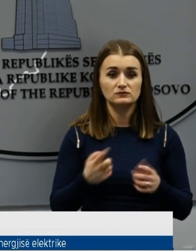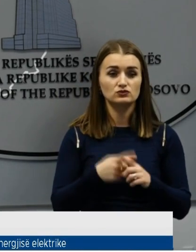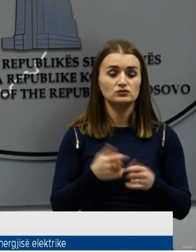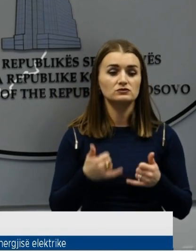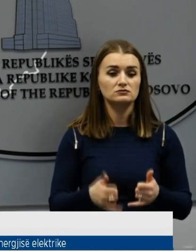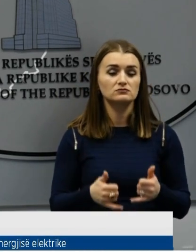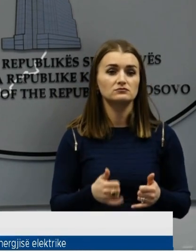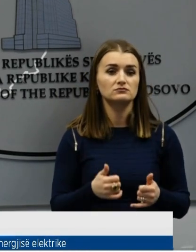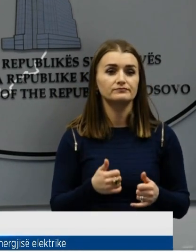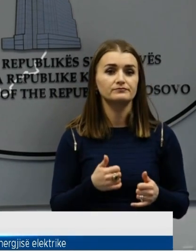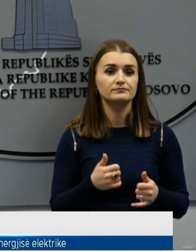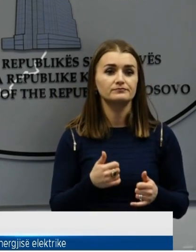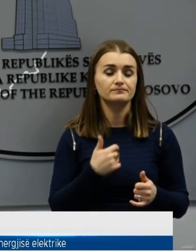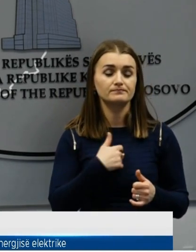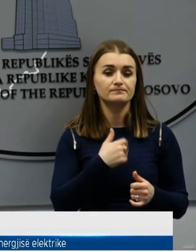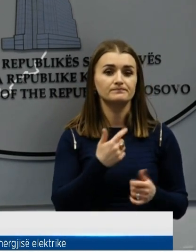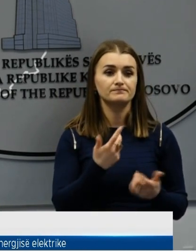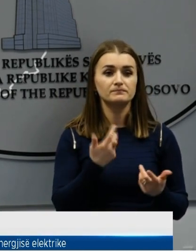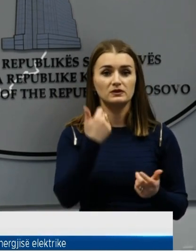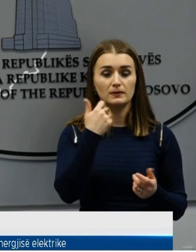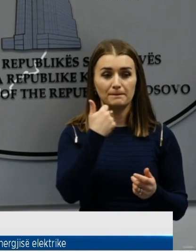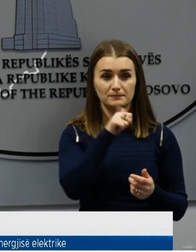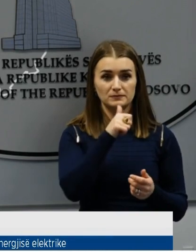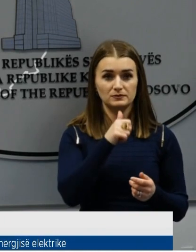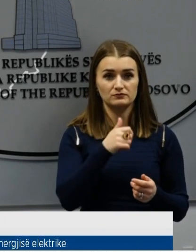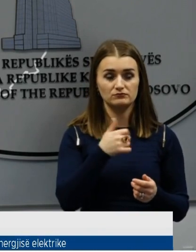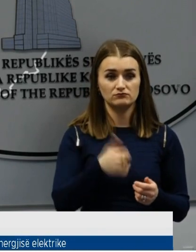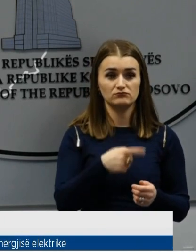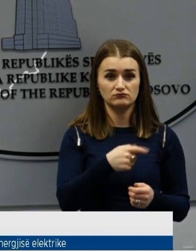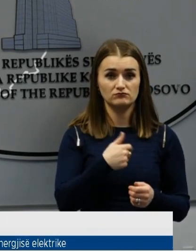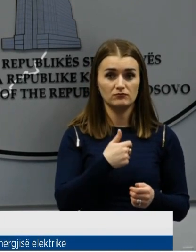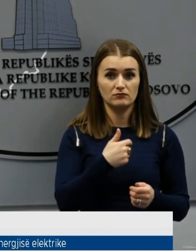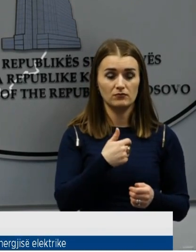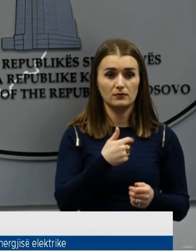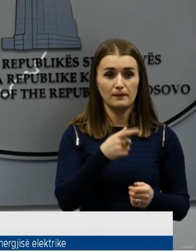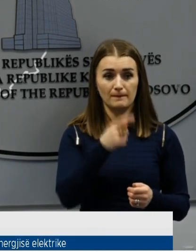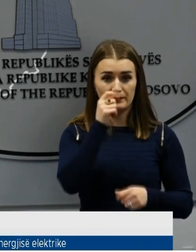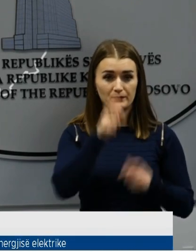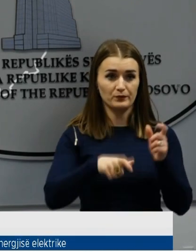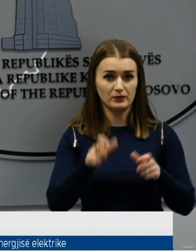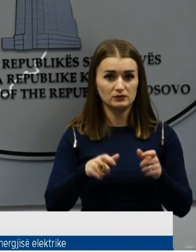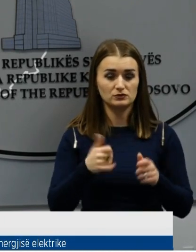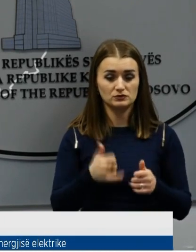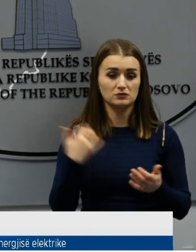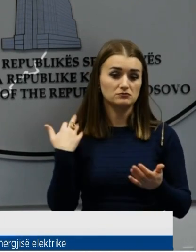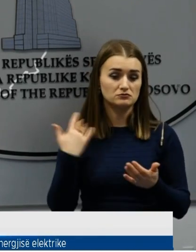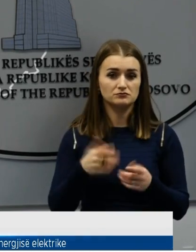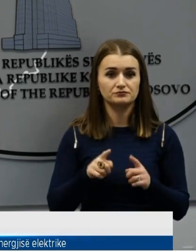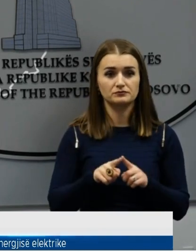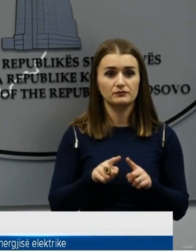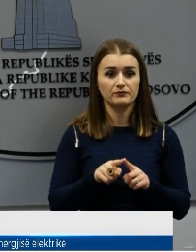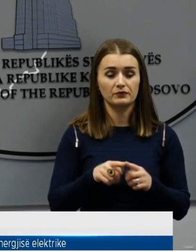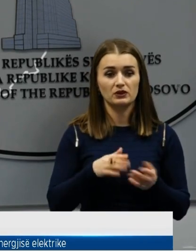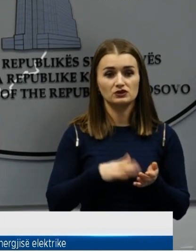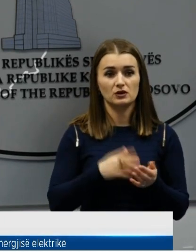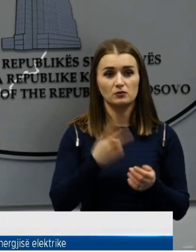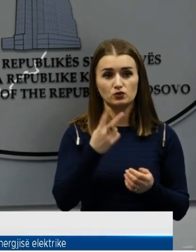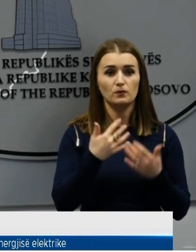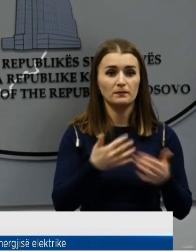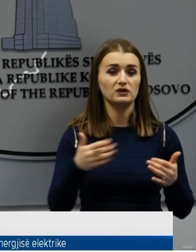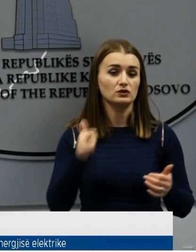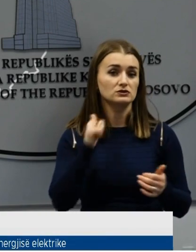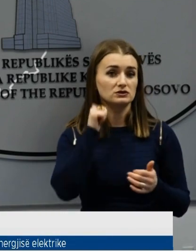siguri është subvencioni për konsumator të reguluar gjatë ditëve të fundit kanë qenë të nevojshme rreth 2 milion në ditë vetëm për